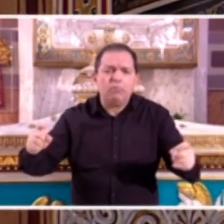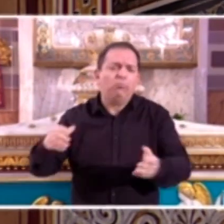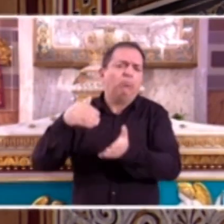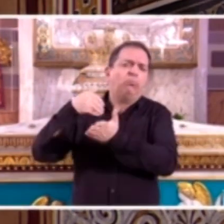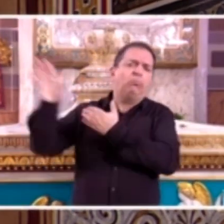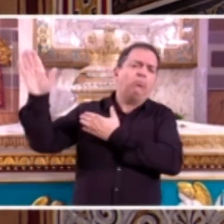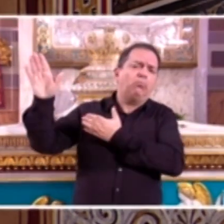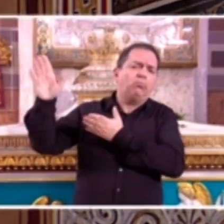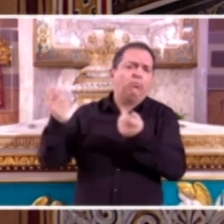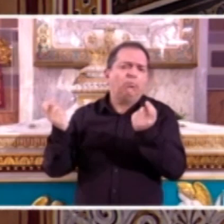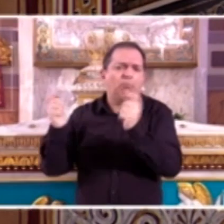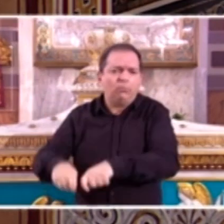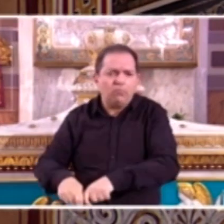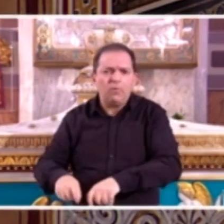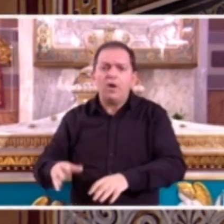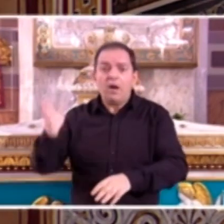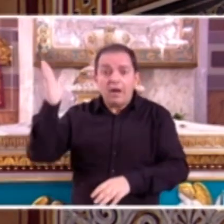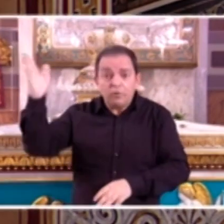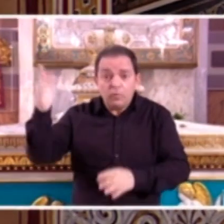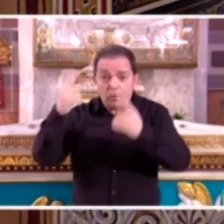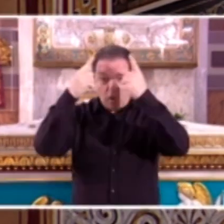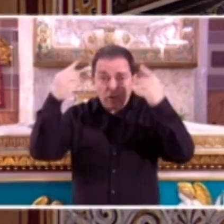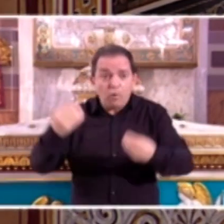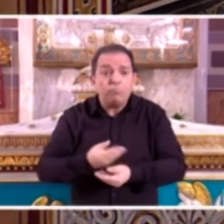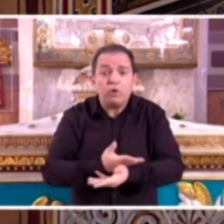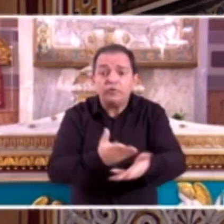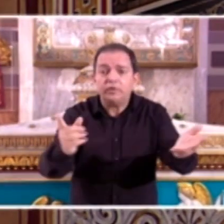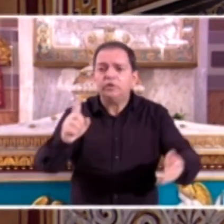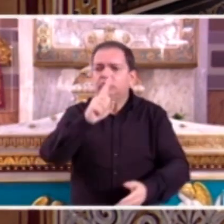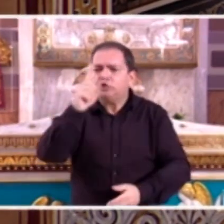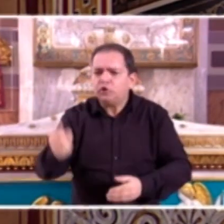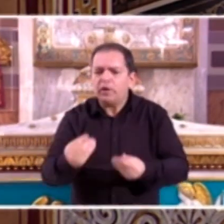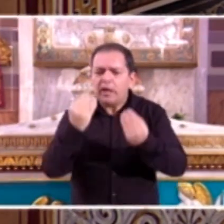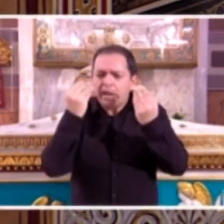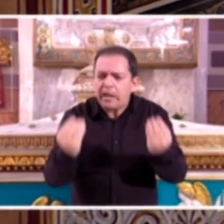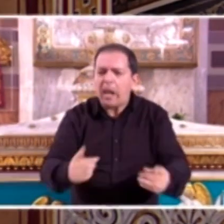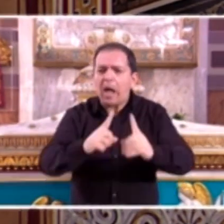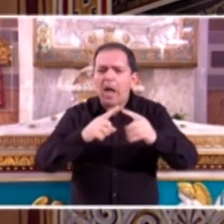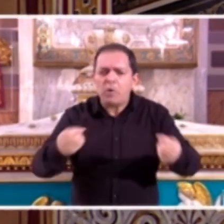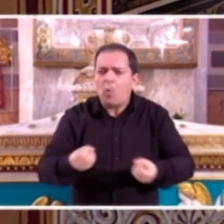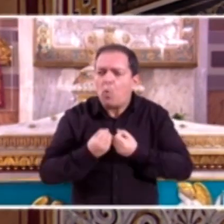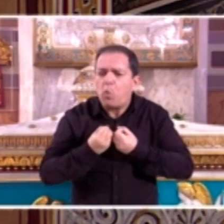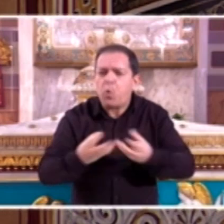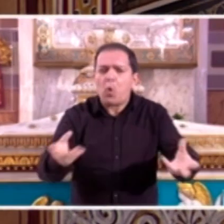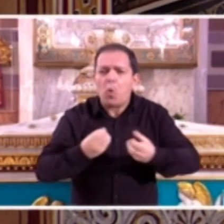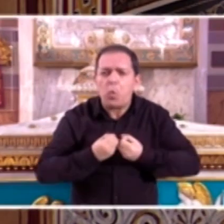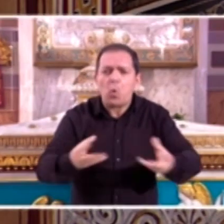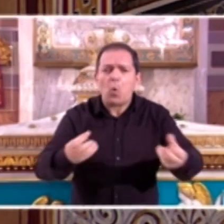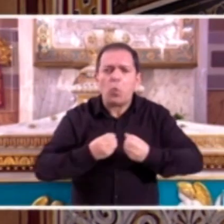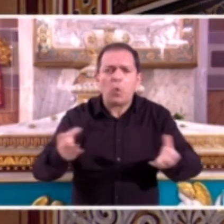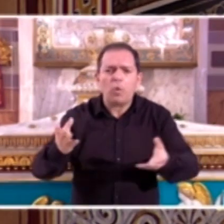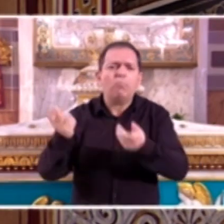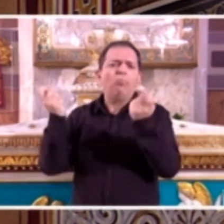Απορρίπτει τον Θεό, τον χορηγό της ζωής και παντός αγαθού, και επιζητεί